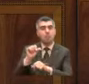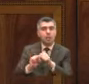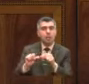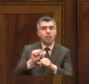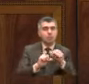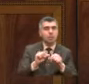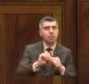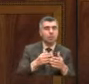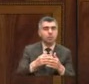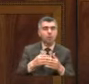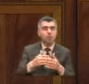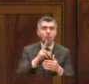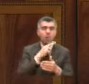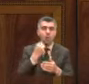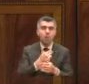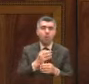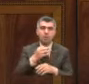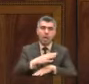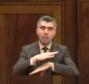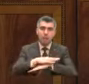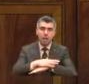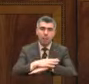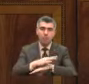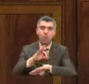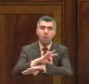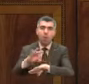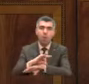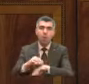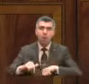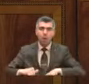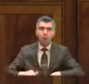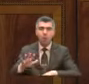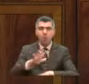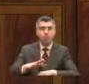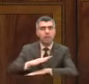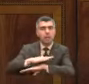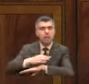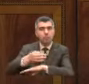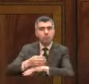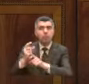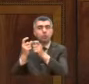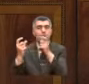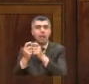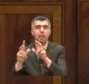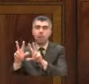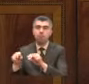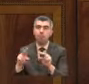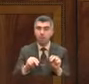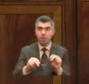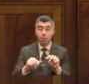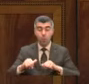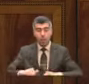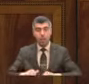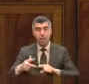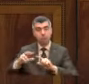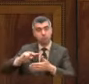ان الدوله ملتزمه، الاداره كتحاول تعطي المثال، وكنحاولوا نعموا هذا الشيء حتى في المناطق الصناعيه. الان اليوم قلت لكم وقعنا مع وزير الصناعه،